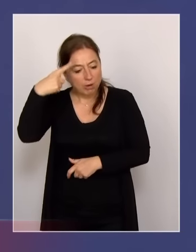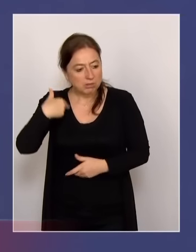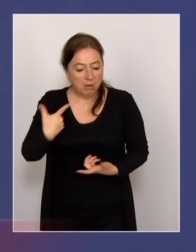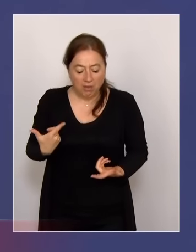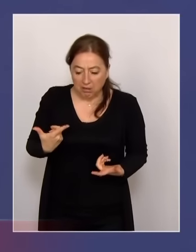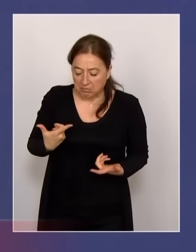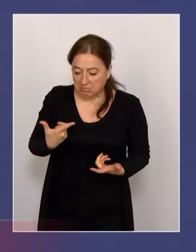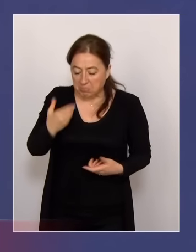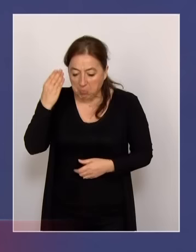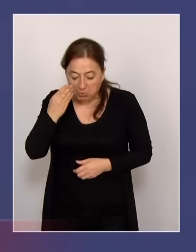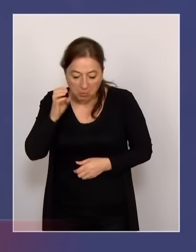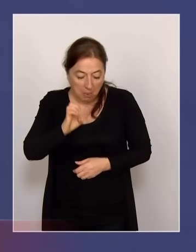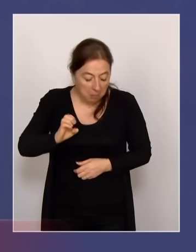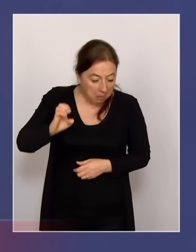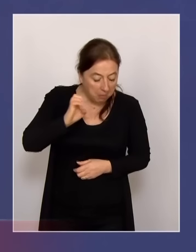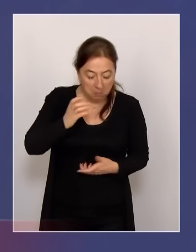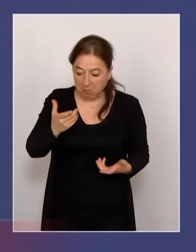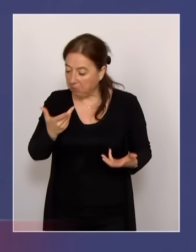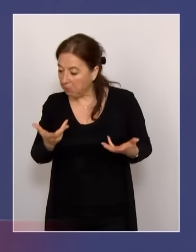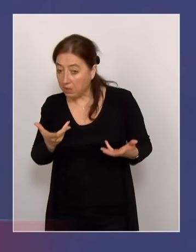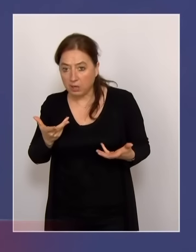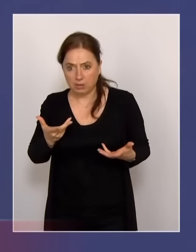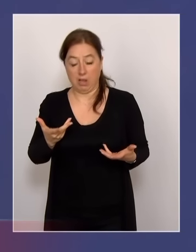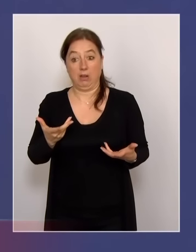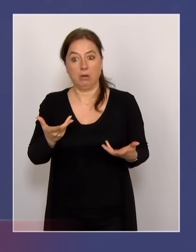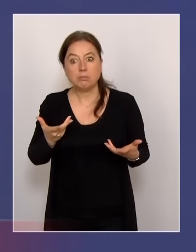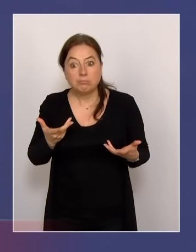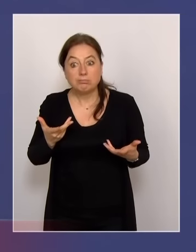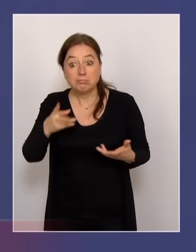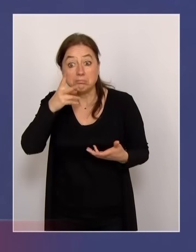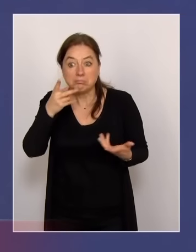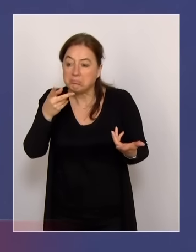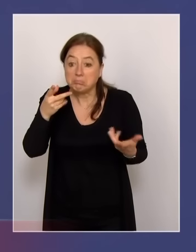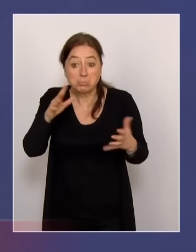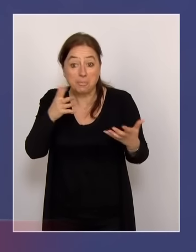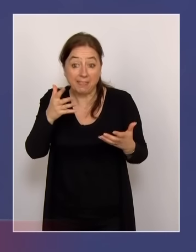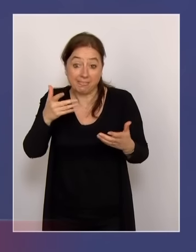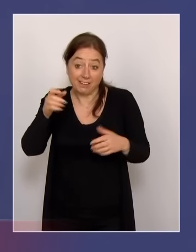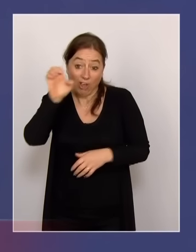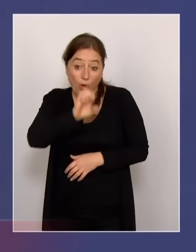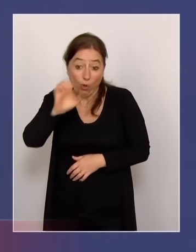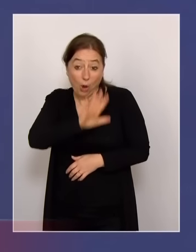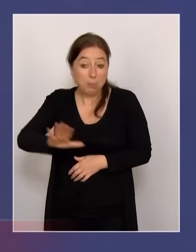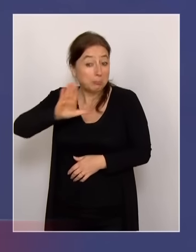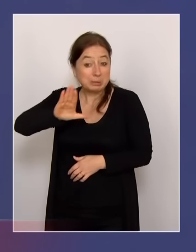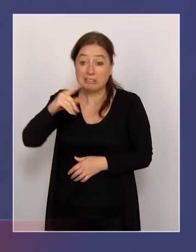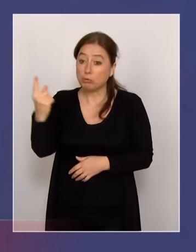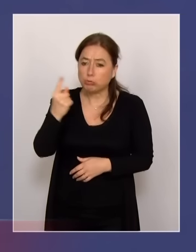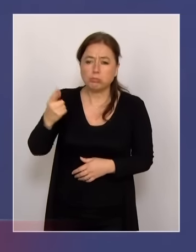civilisation qui a sans doute inventé le doute et le questionnement sur soi la culture de l'aveu